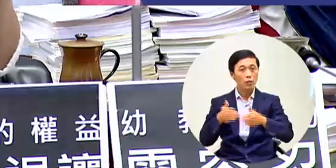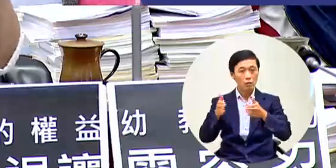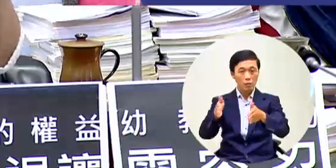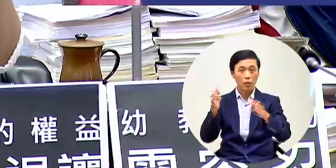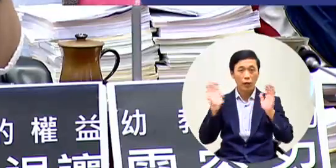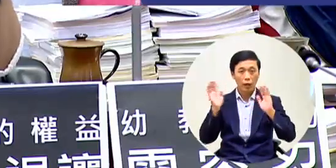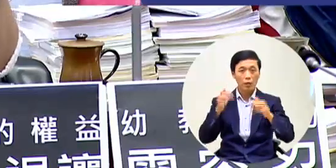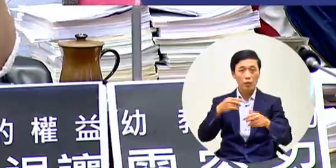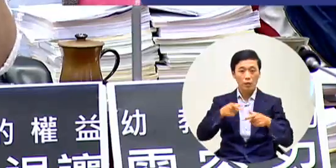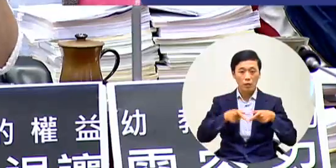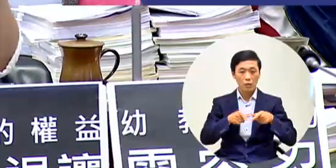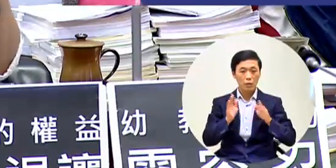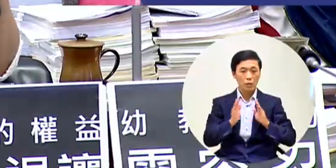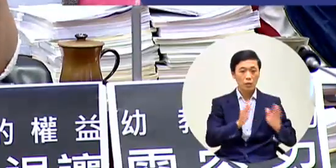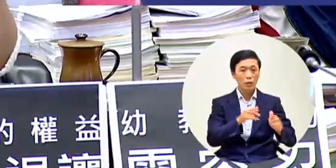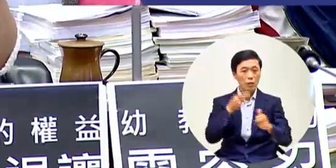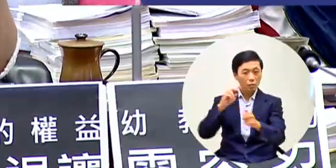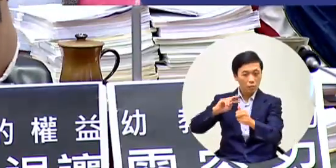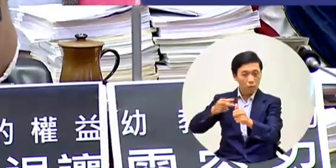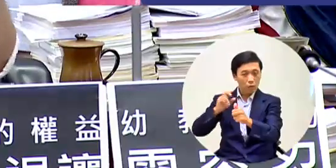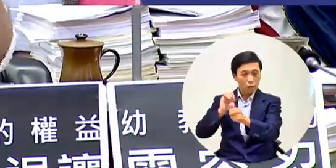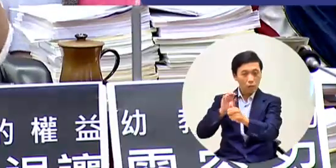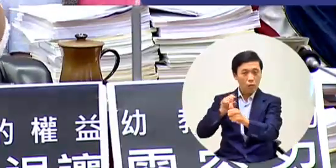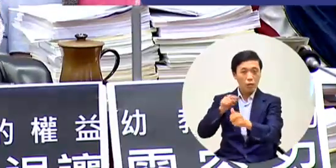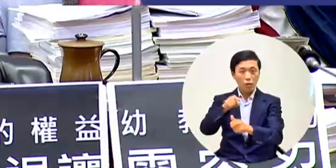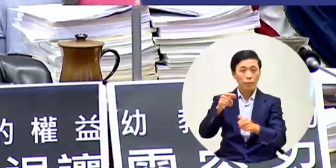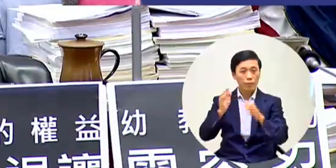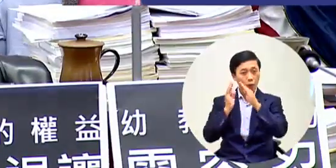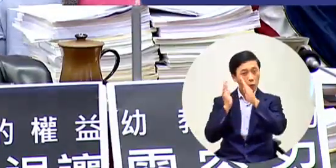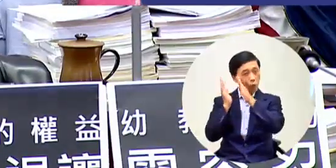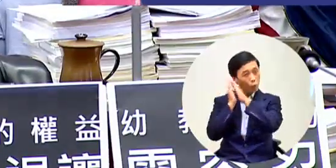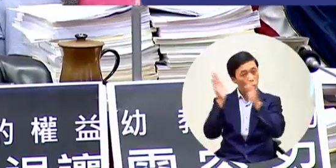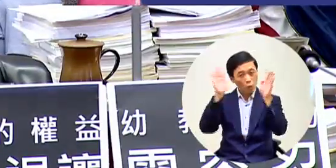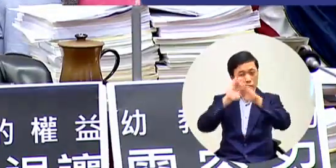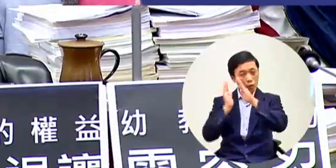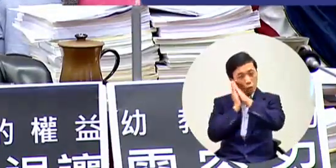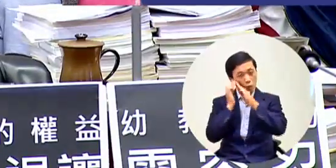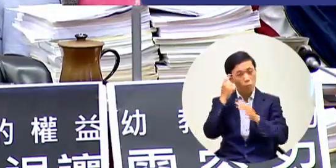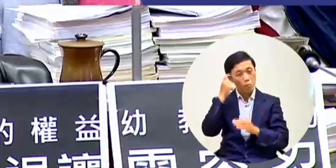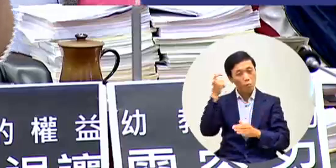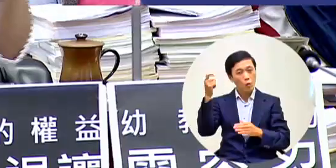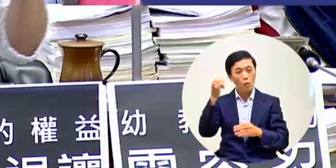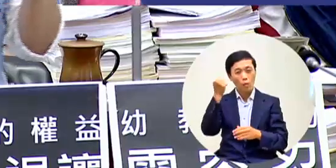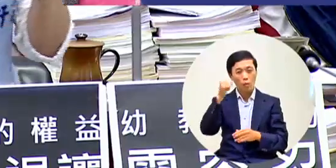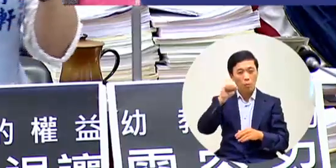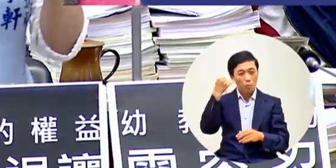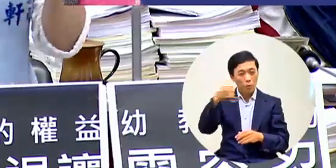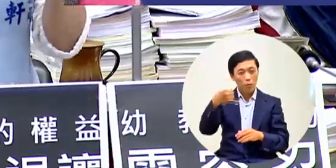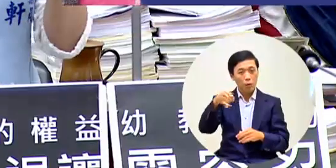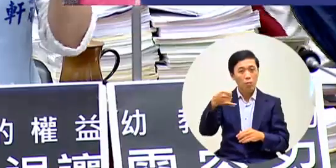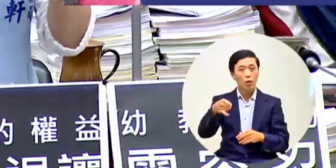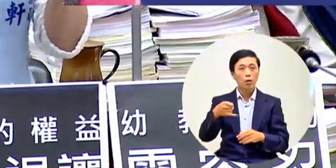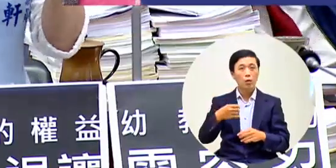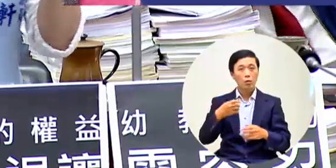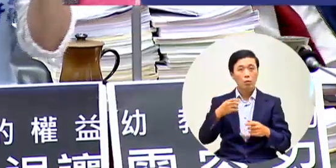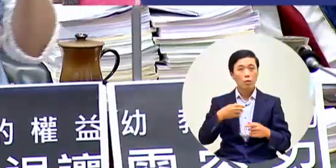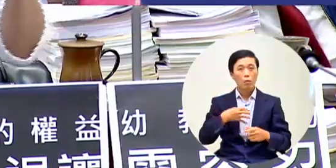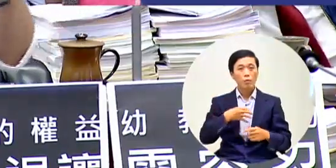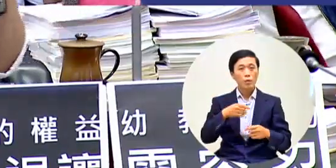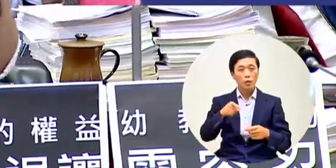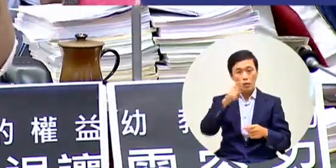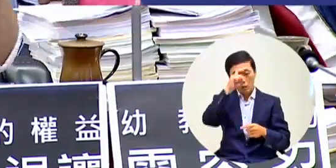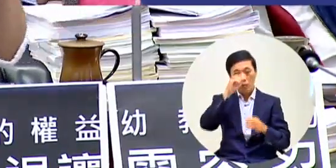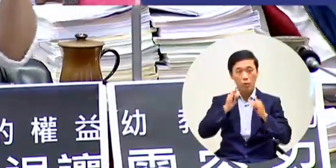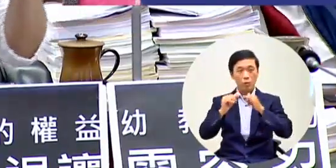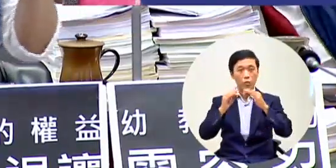很多的孩子晚上都有做噩梦、磨牙一些心理创伤的迹象，麻烦社会局担起你们的责任，不要忙